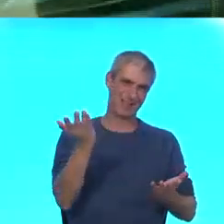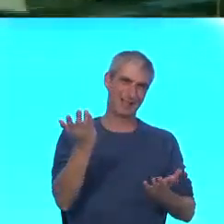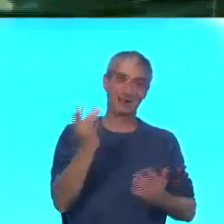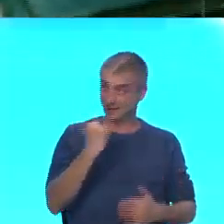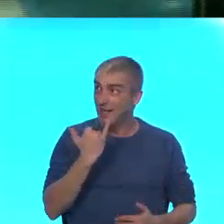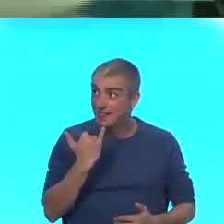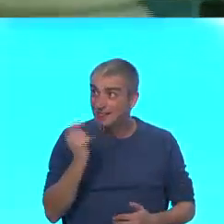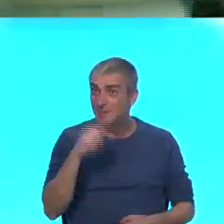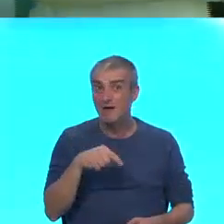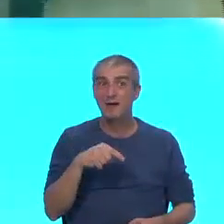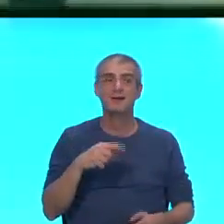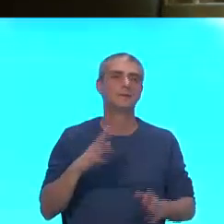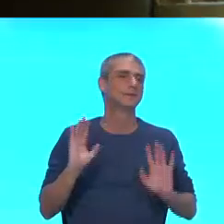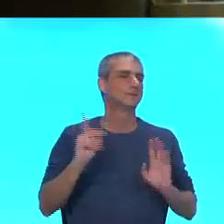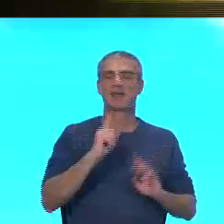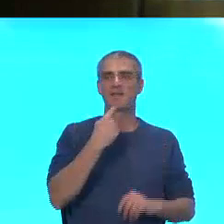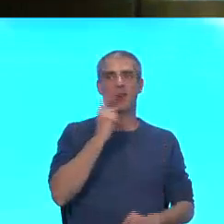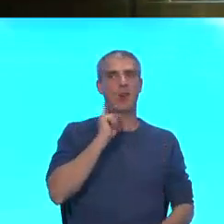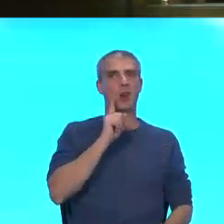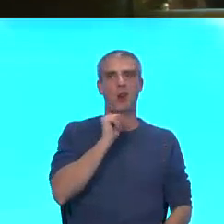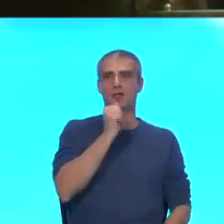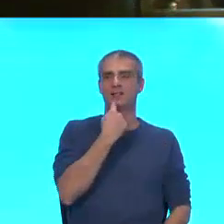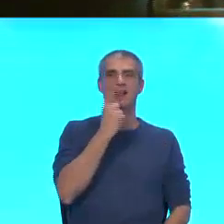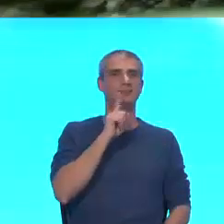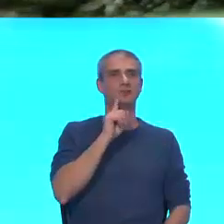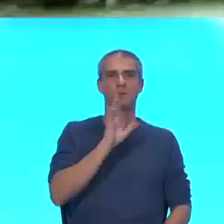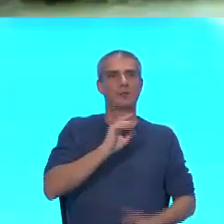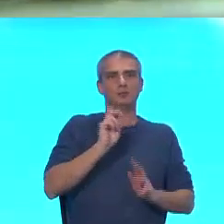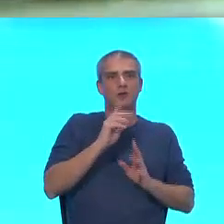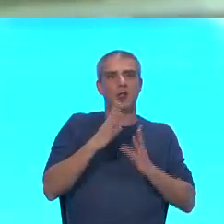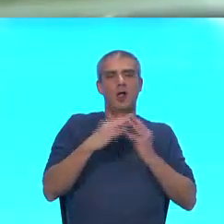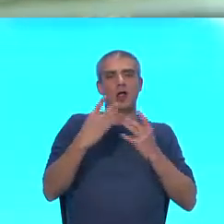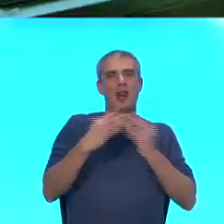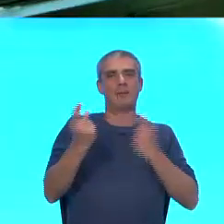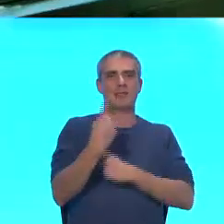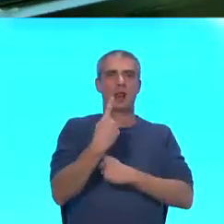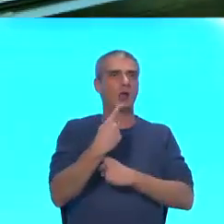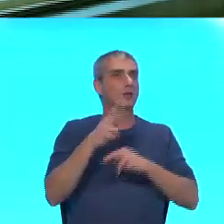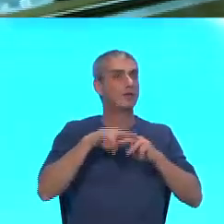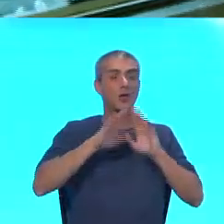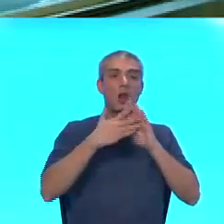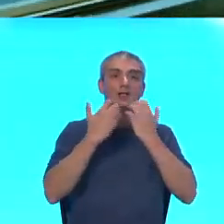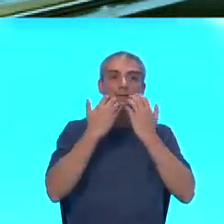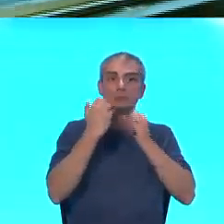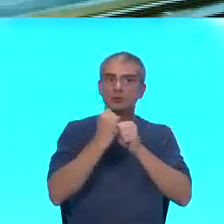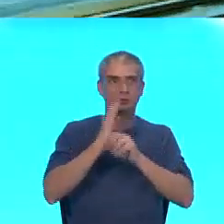מפורסמים, איזה אנשים מפורסמים פה? אתה יודע. כן, אה? כבר לא מזכירים כאן שמות כדי שלא לאבד קליינטים. ואז